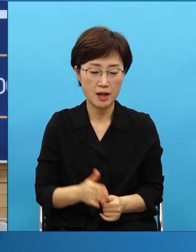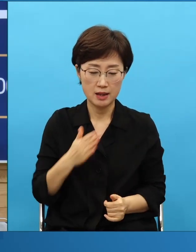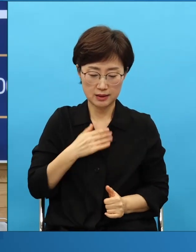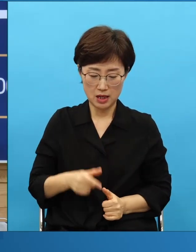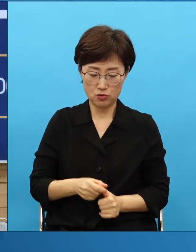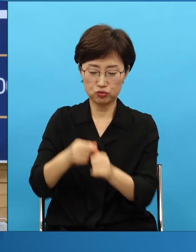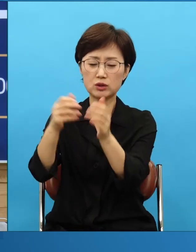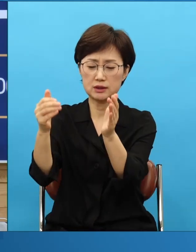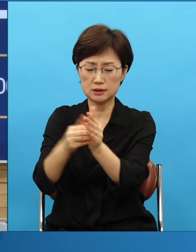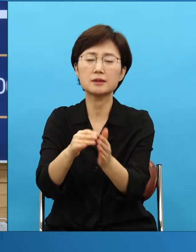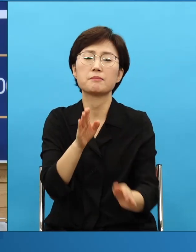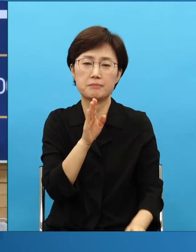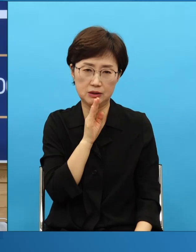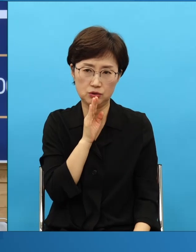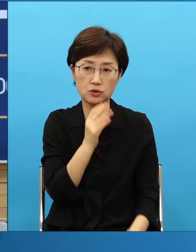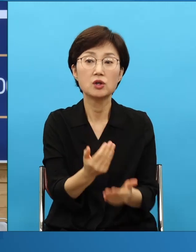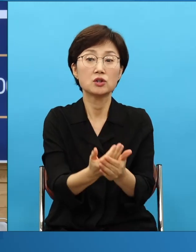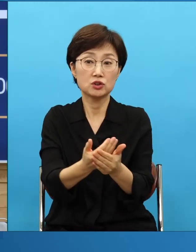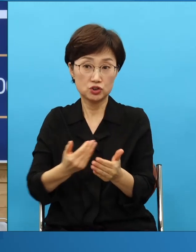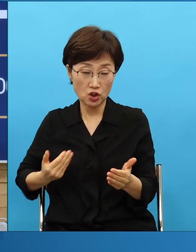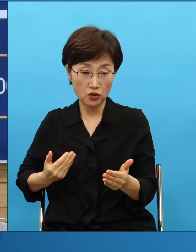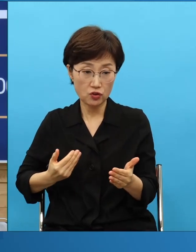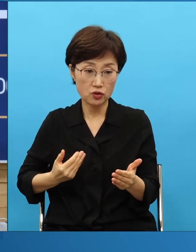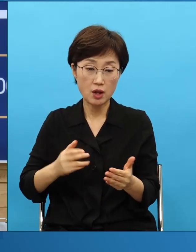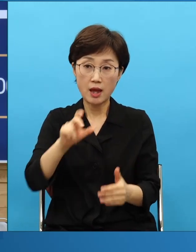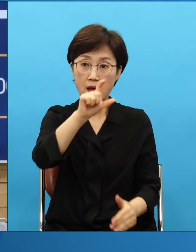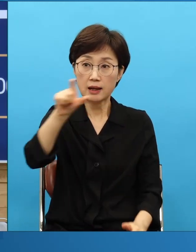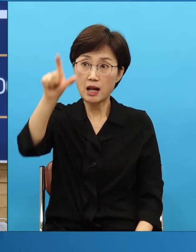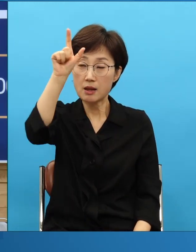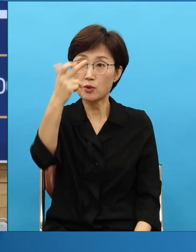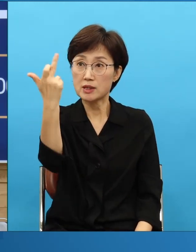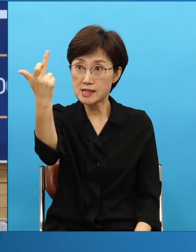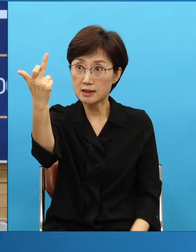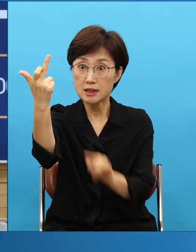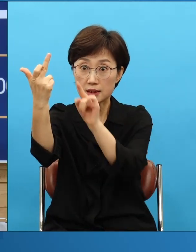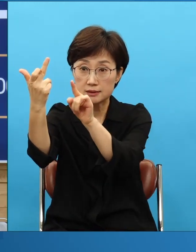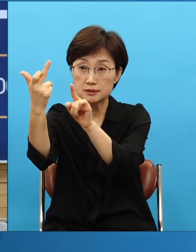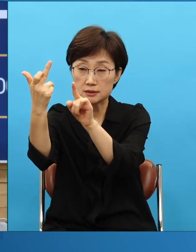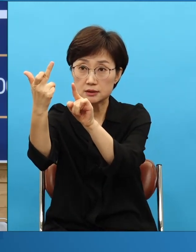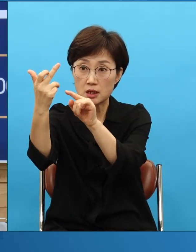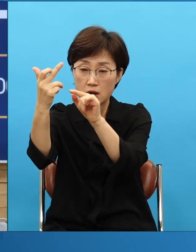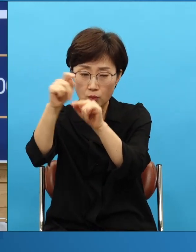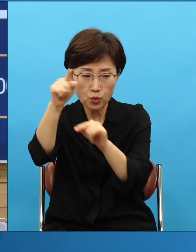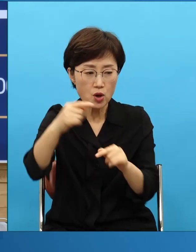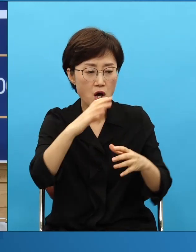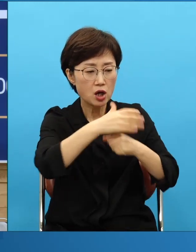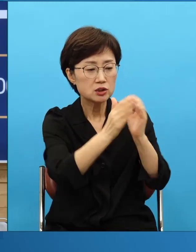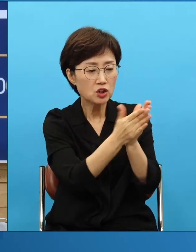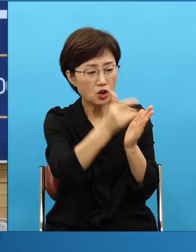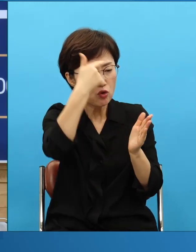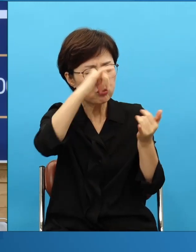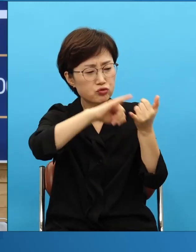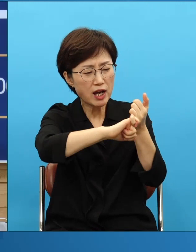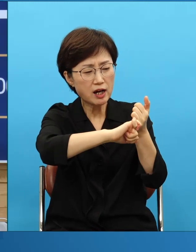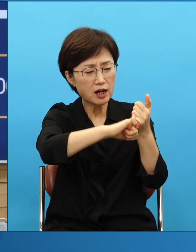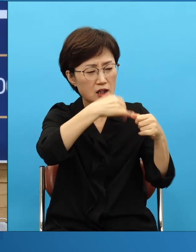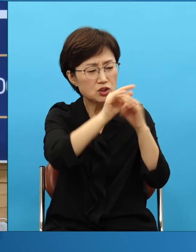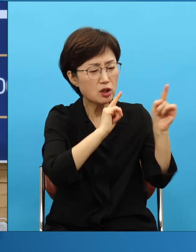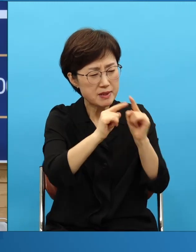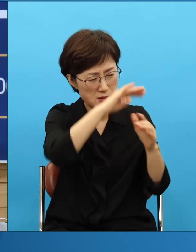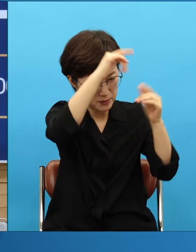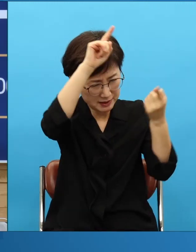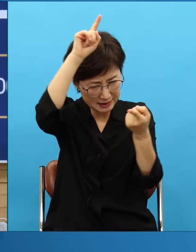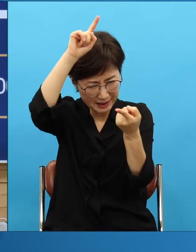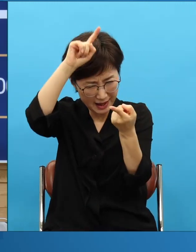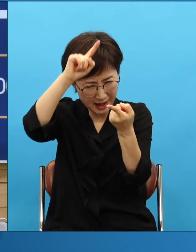모든 예언된 것이 성취되는 것이에요. And so to be able to see the covenant of the Mount of Calvary is to be able to see salvation, but to see all the fulfillment that took place.